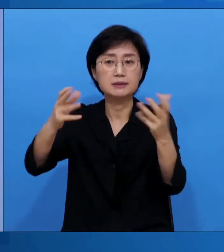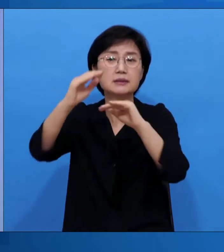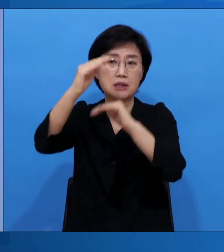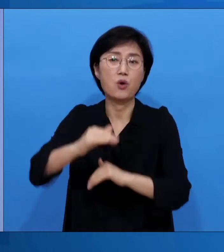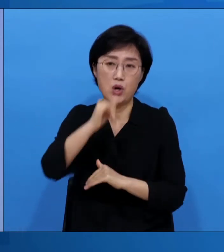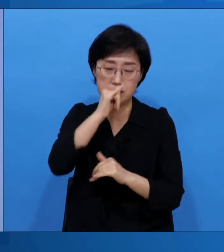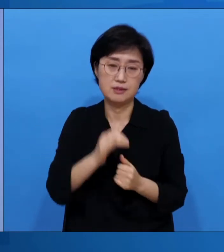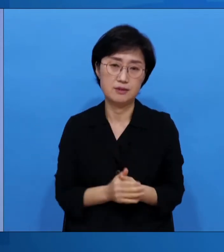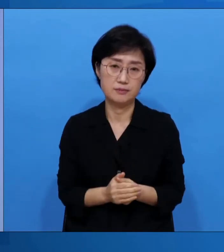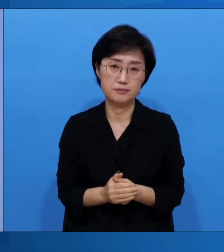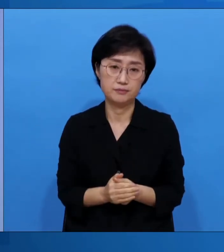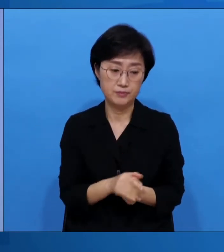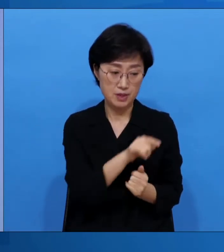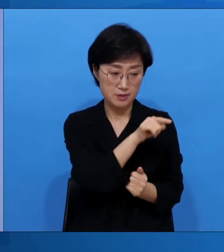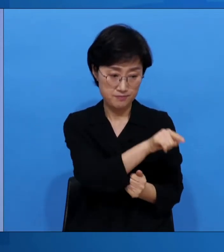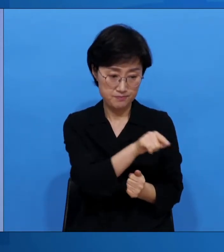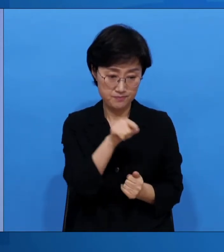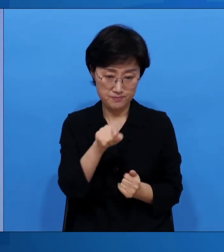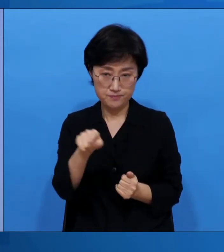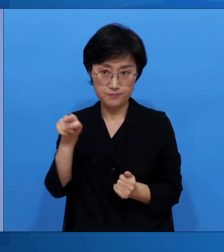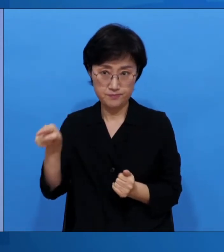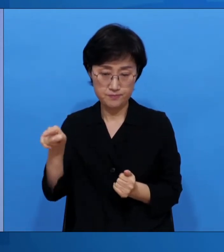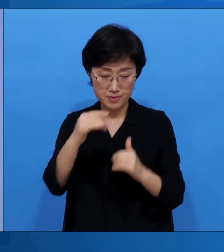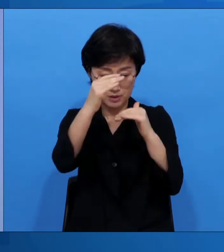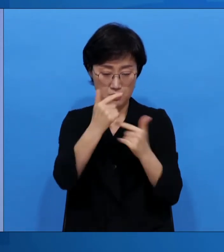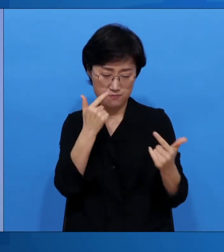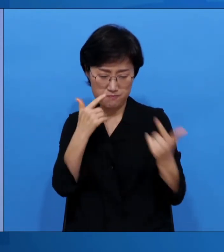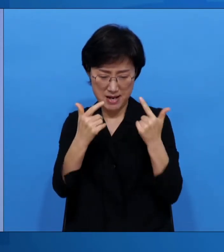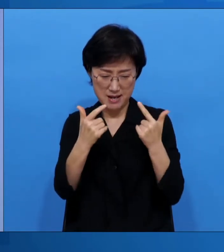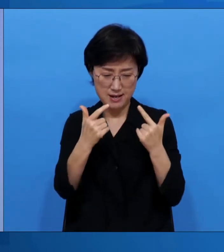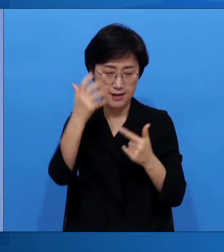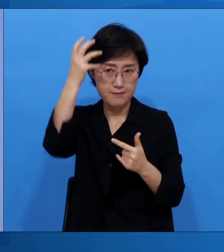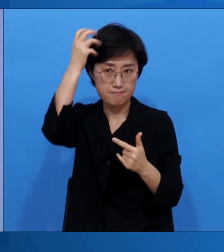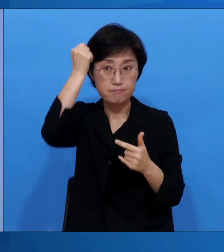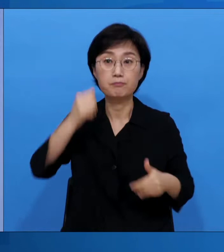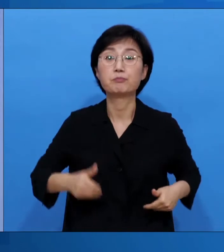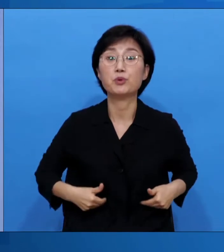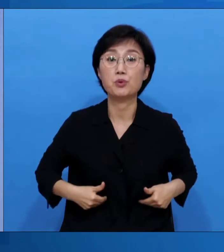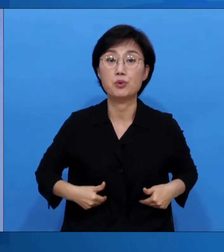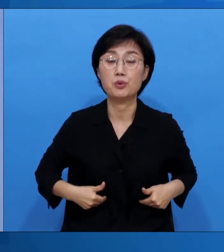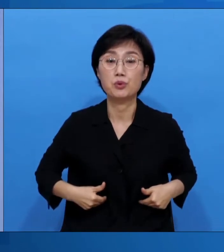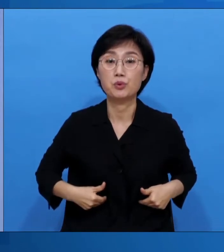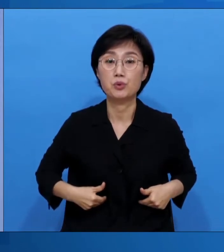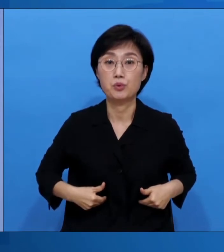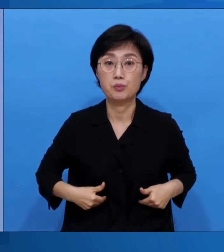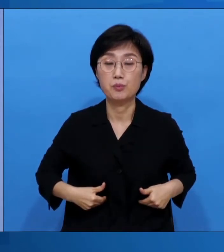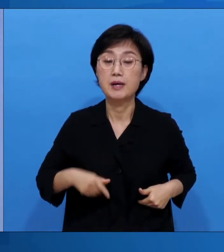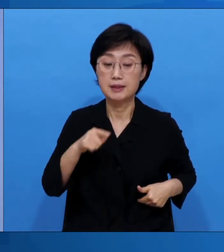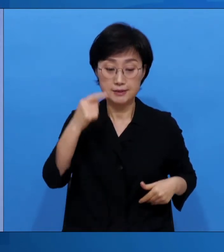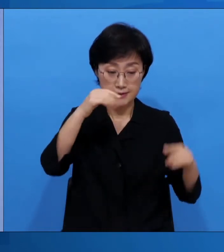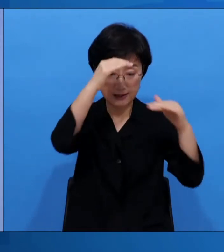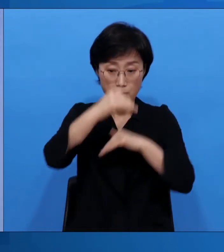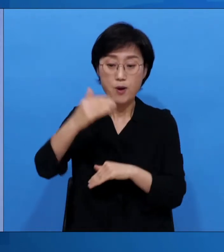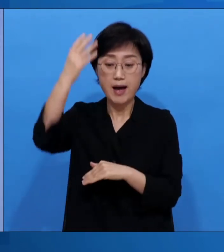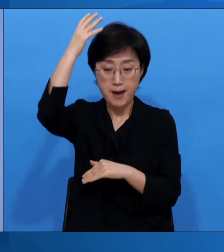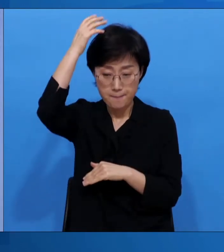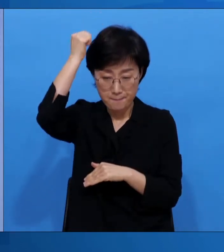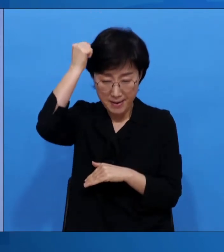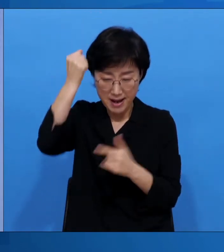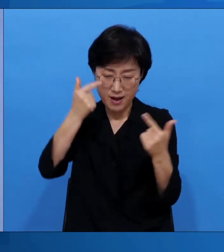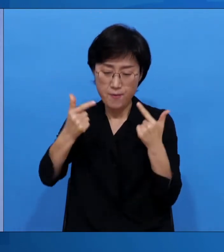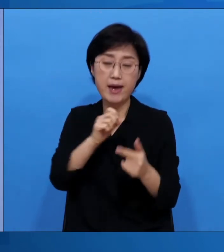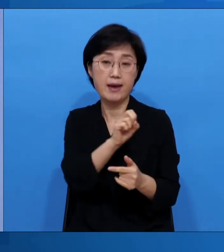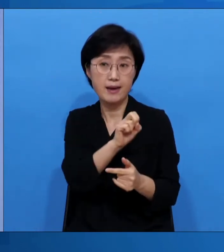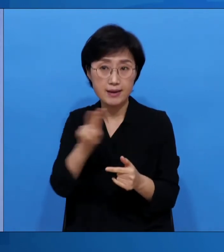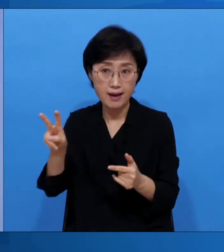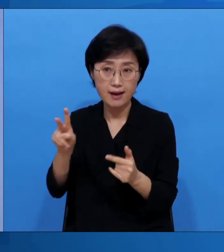people. 이 세 개를 여러분이 확실히 알아야 됩니다. And so you must know these three things accurately. 그때부터 응답은 시작되는 겁니다. And it is from that point